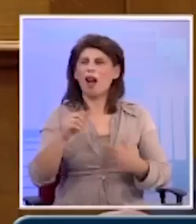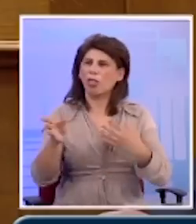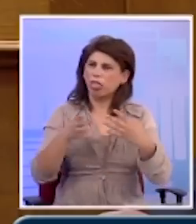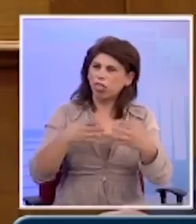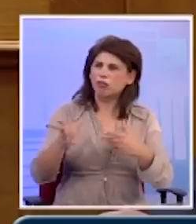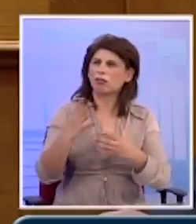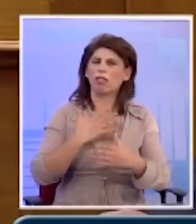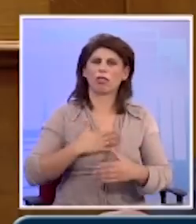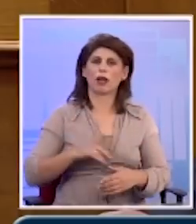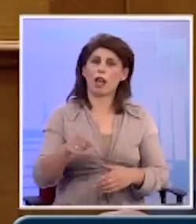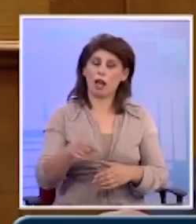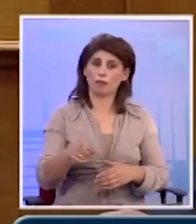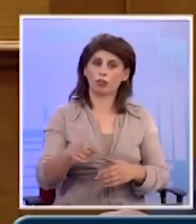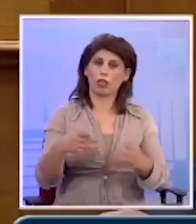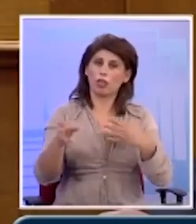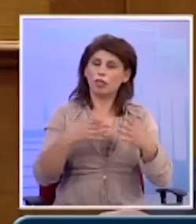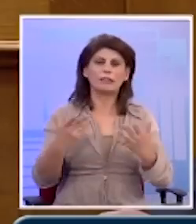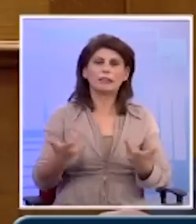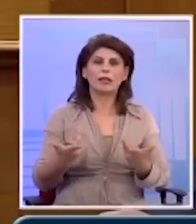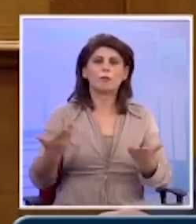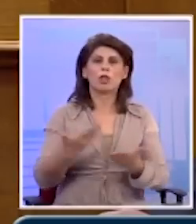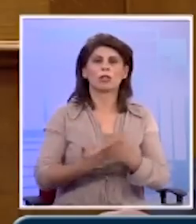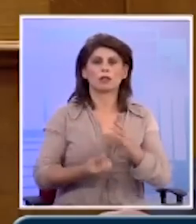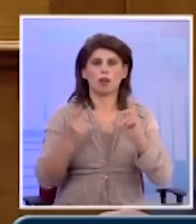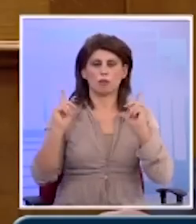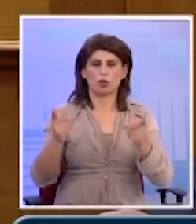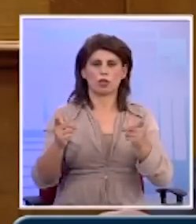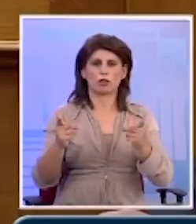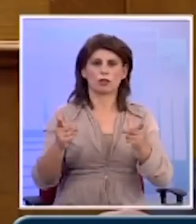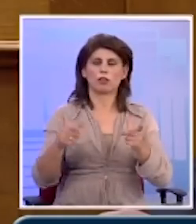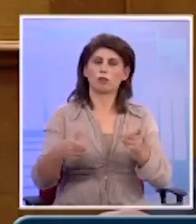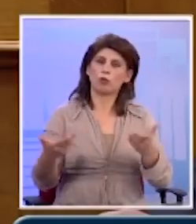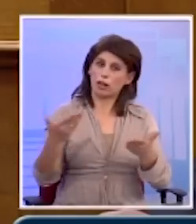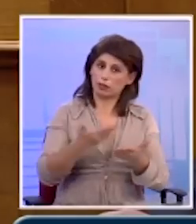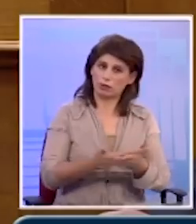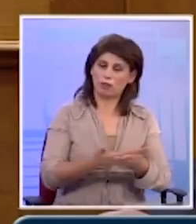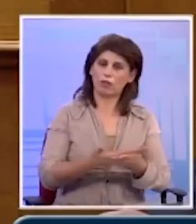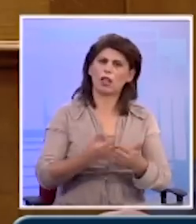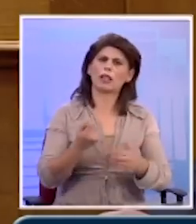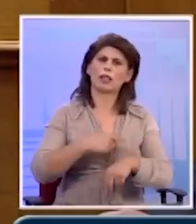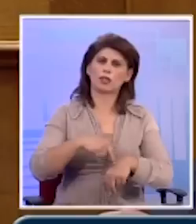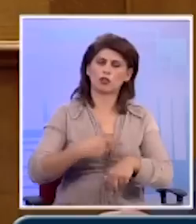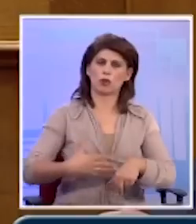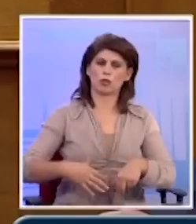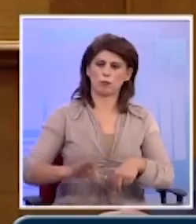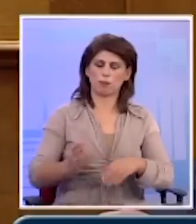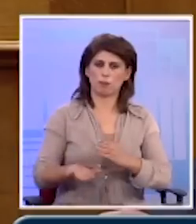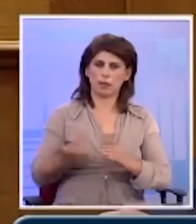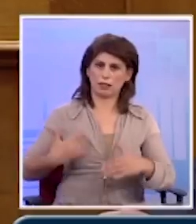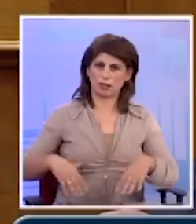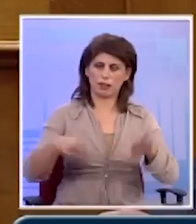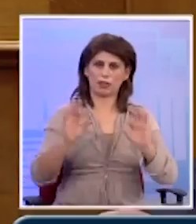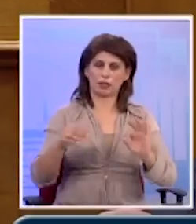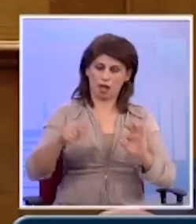Αντιπερισπασμό, θα έλεγα, αποτελεί η πρόταση της Νέας Δημοκρατίας, η οποία ηρίστον εμπαρόδο κατατέθηκε και λίγες ώρες πριν την έναξη